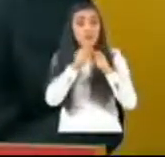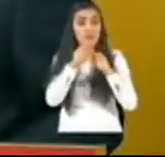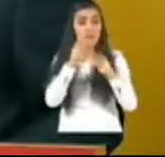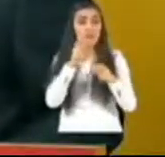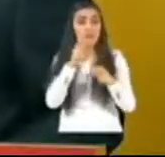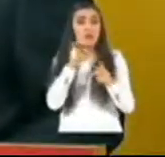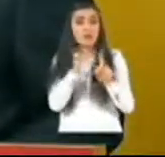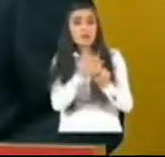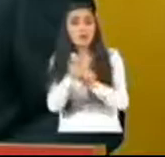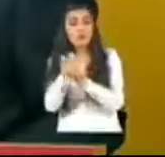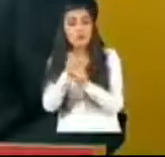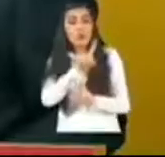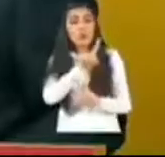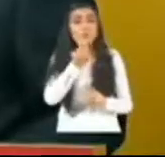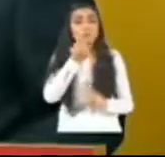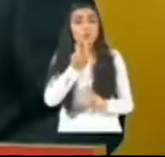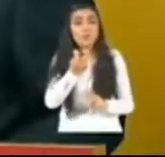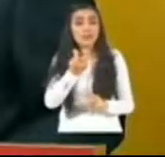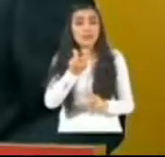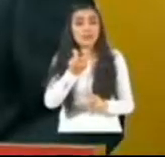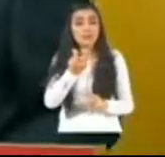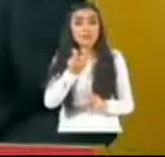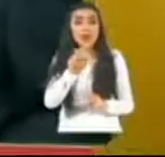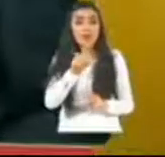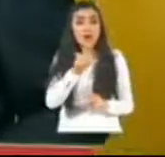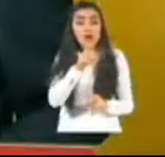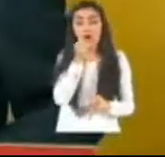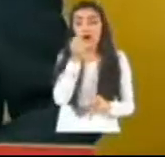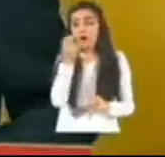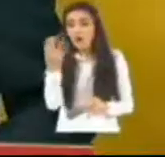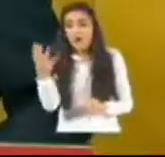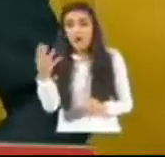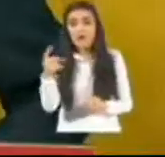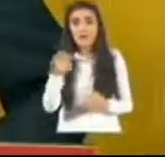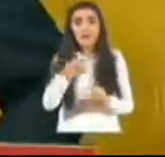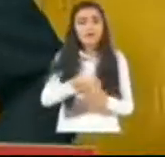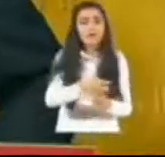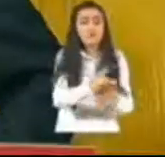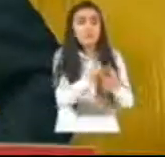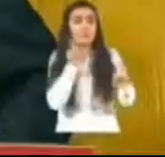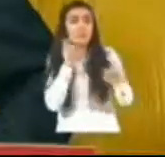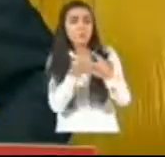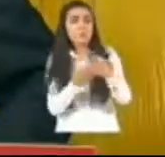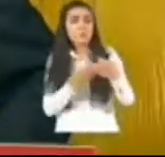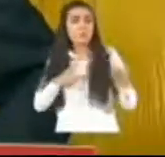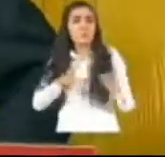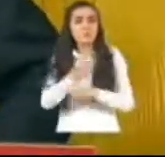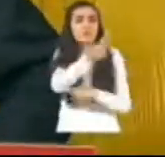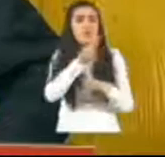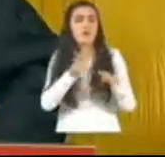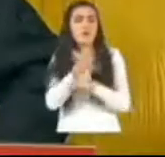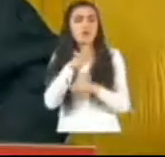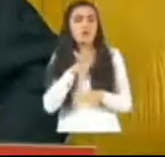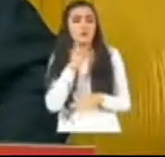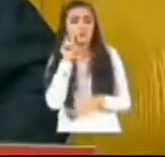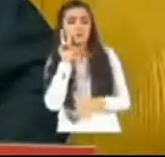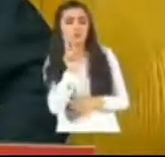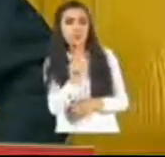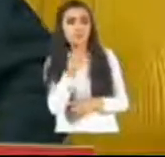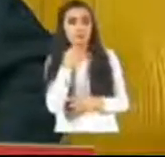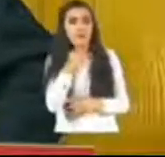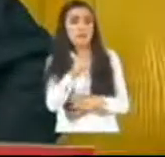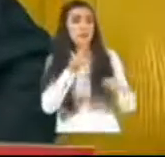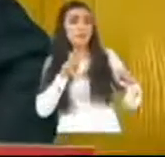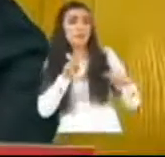kontrolünde 18 adet yeni nesil füze sistemi olduğu açık seçik iddia edilmektedir.